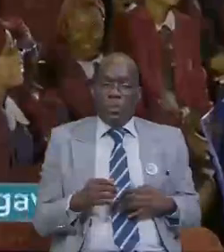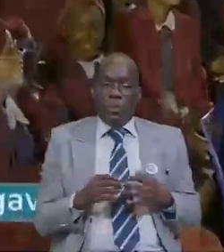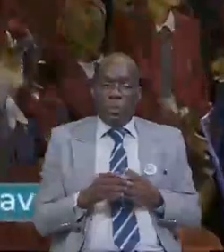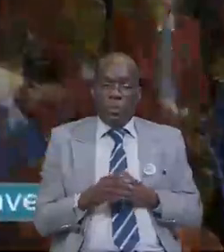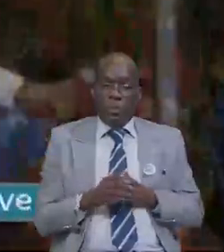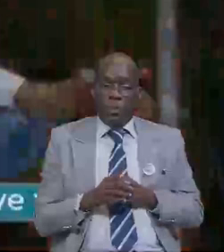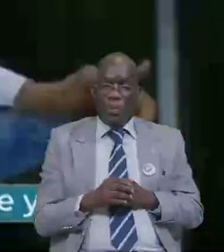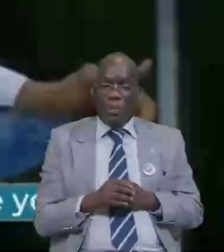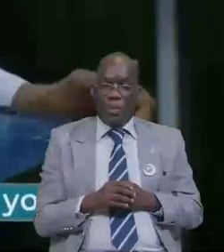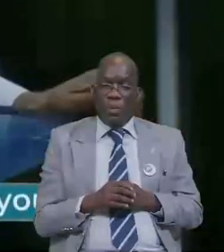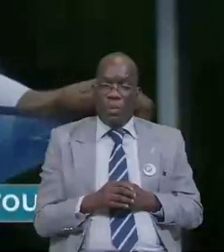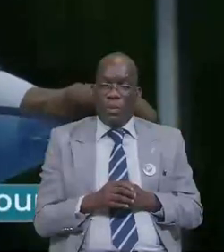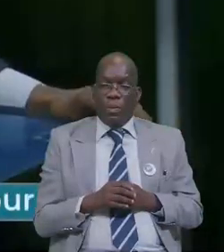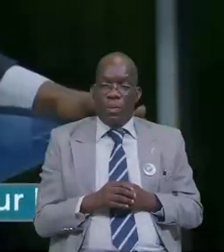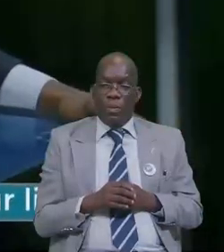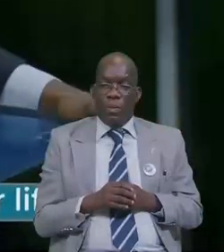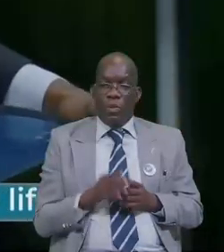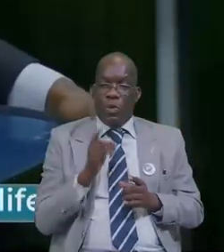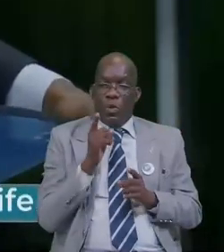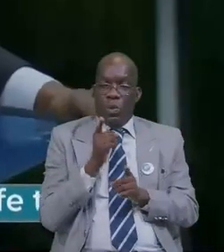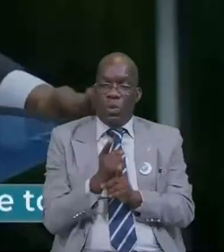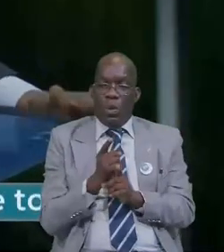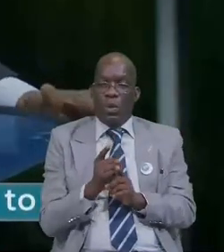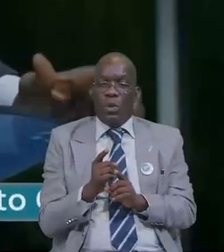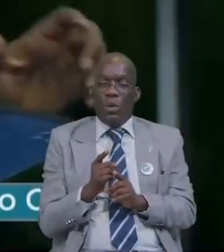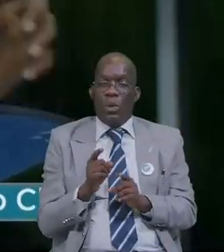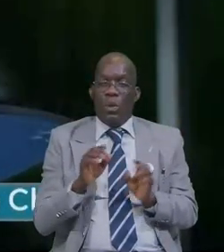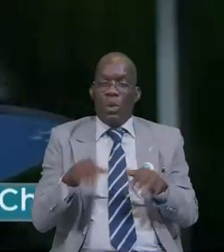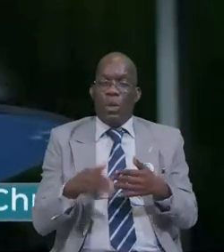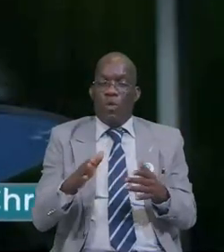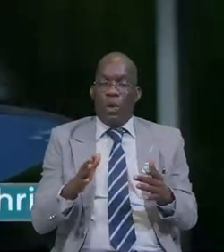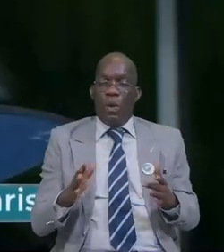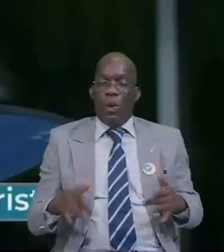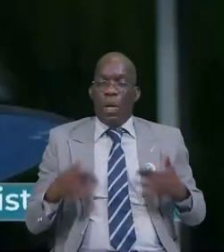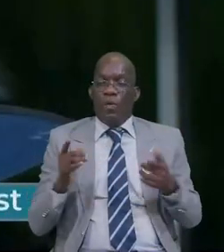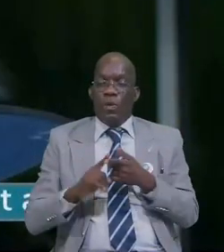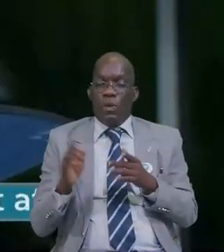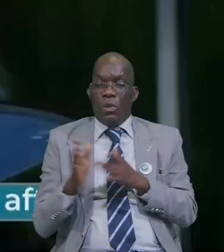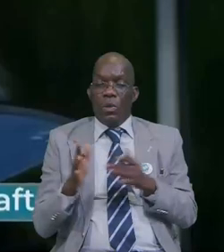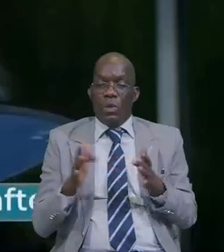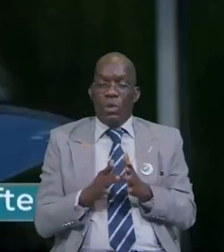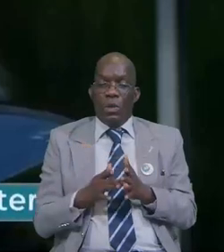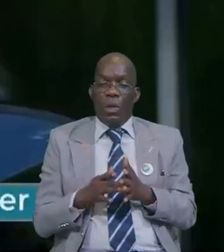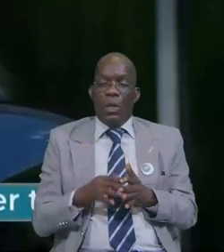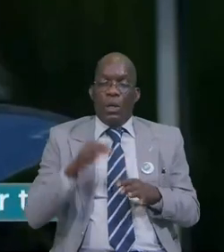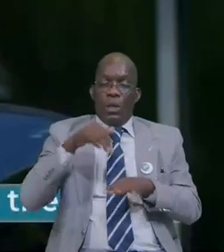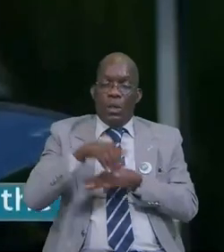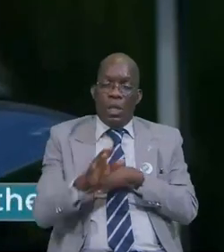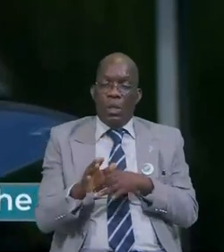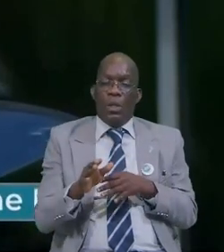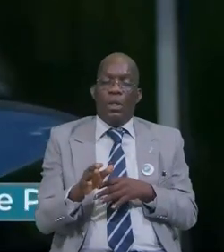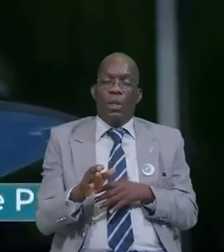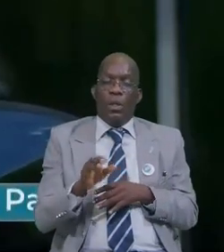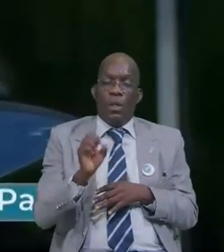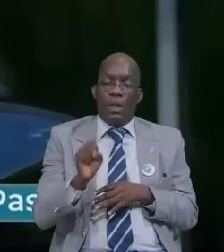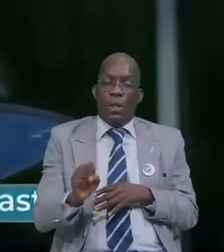Si vous nous suivez à la radio, à la télévision, et vous avez donné votre vie à Christ, on vous donnera des numéros. Vous